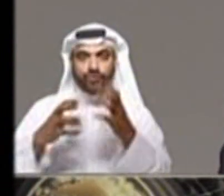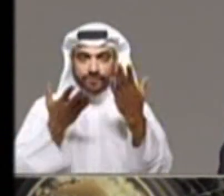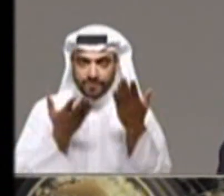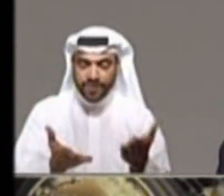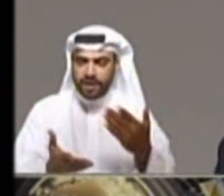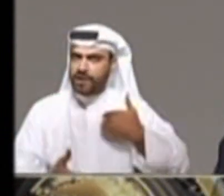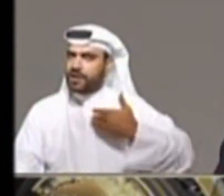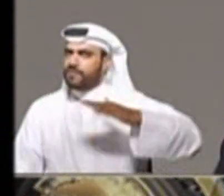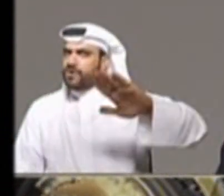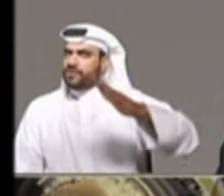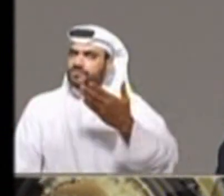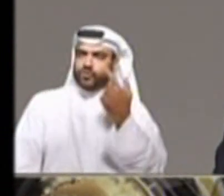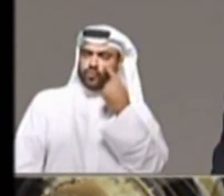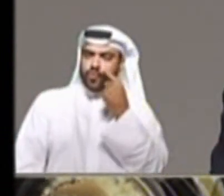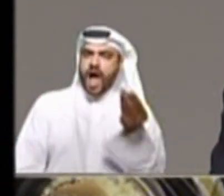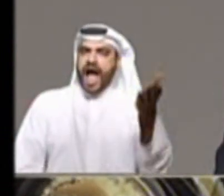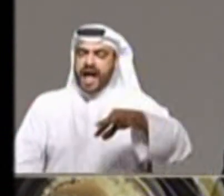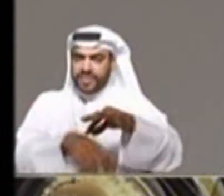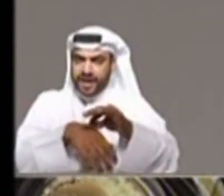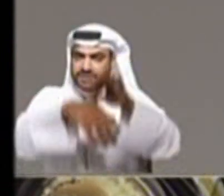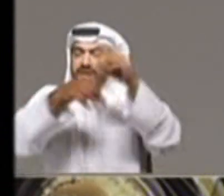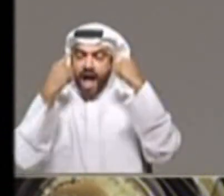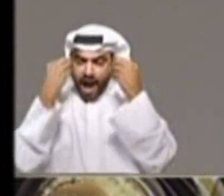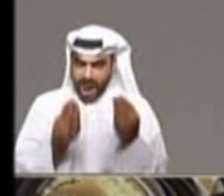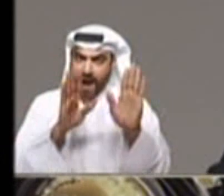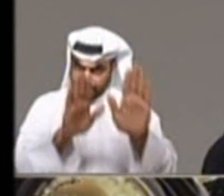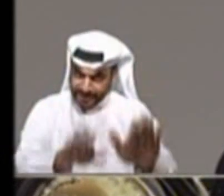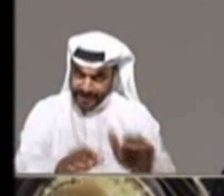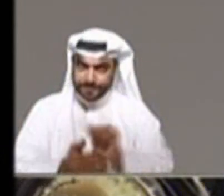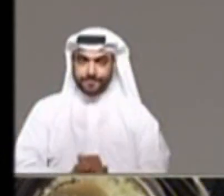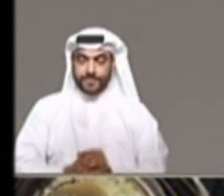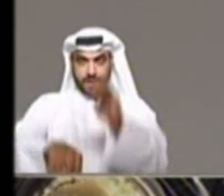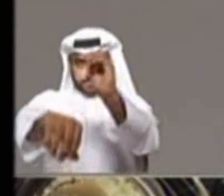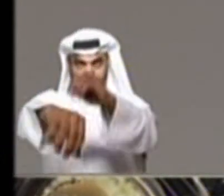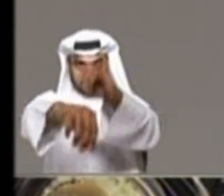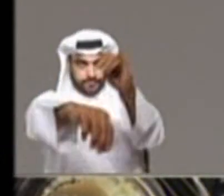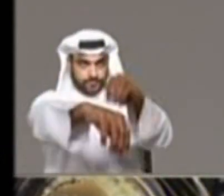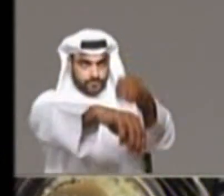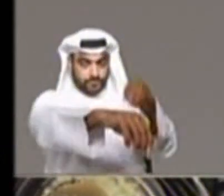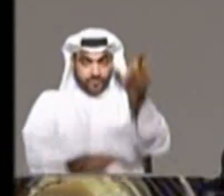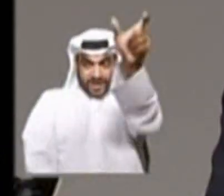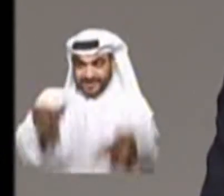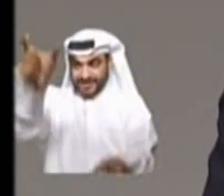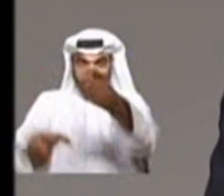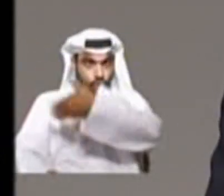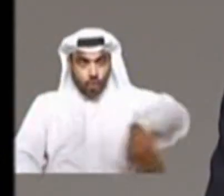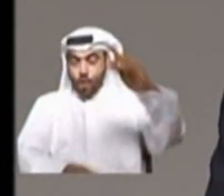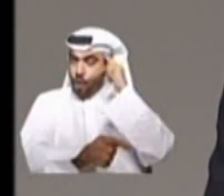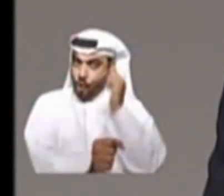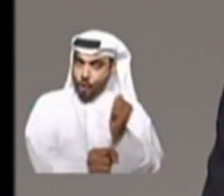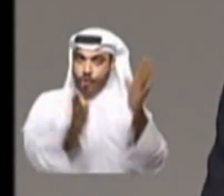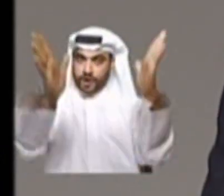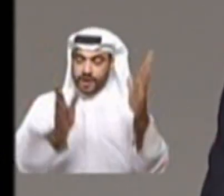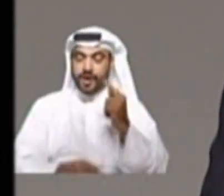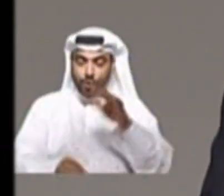من الآخر وأكثر إنسانية وأخلاقية؟ أنا أدعو كل الأحرار في هذه القاعة وممثلي